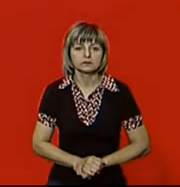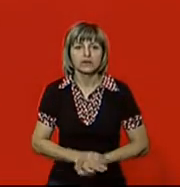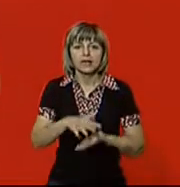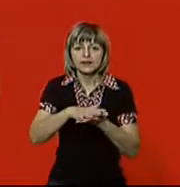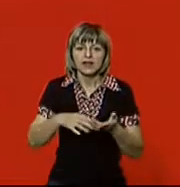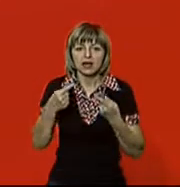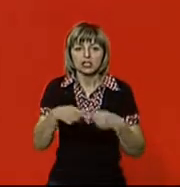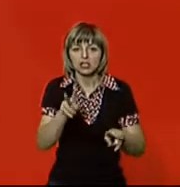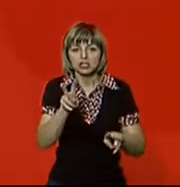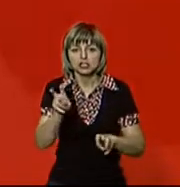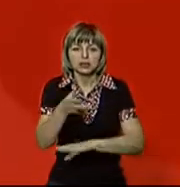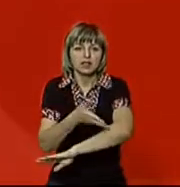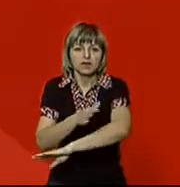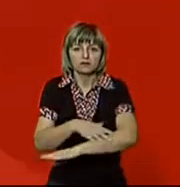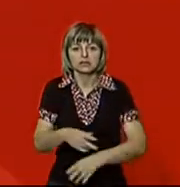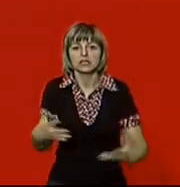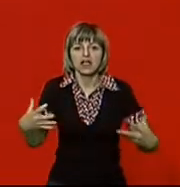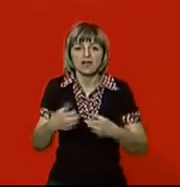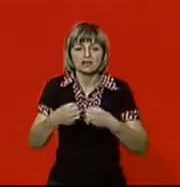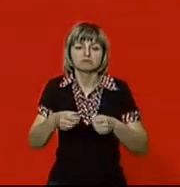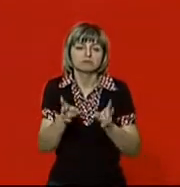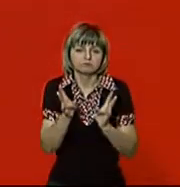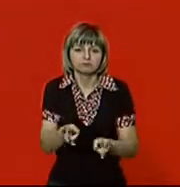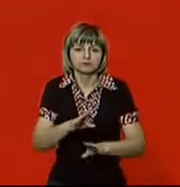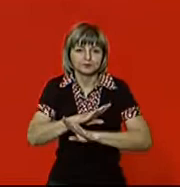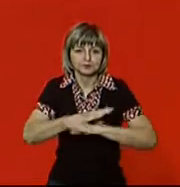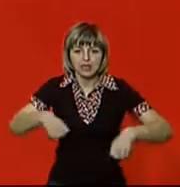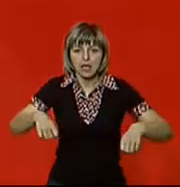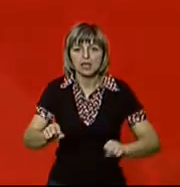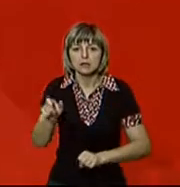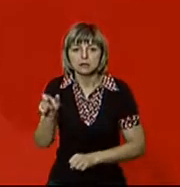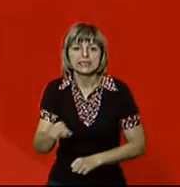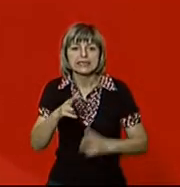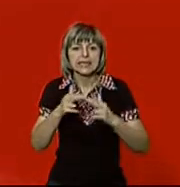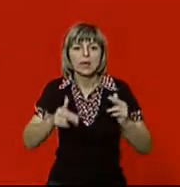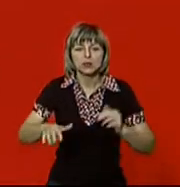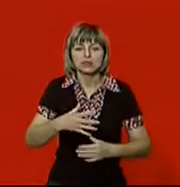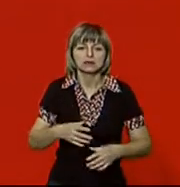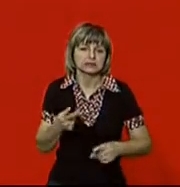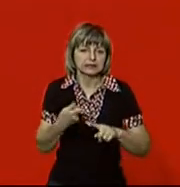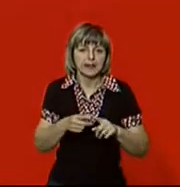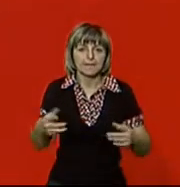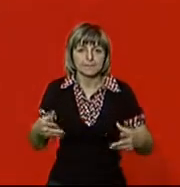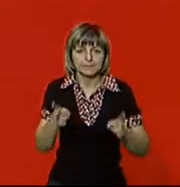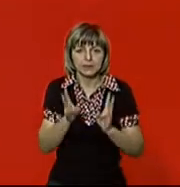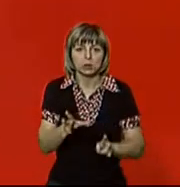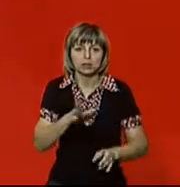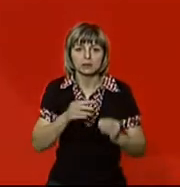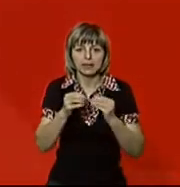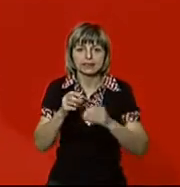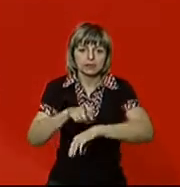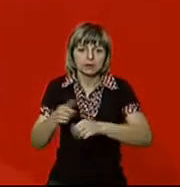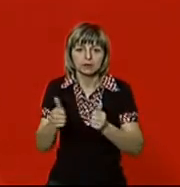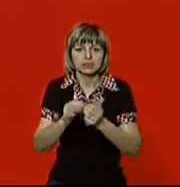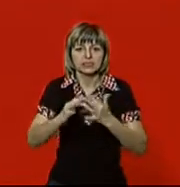Далі до інших тем. На Волині в аварії загинув мотоцикліст з Дніпропетровщини. Смертельна автопригода трапилася о 10-й годині